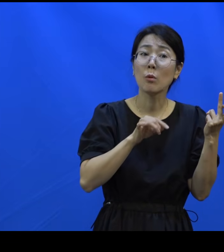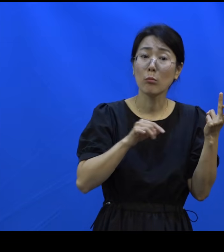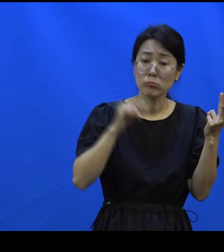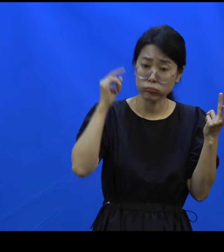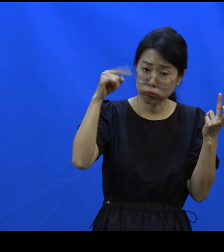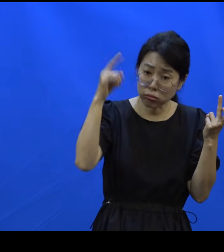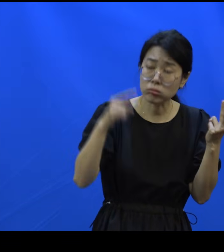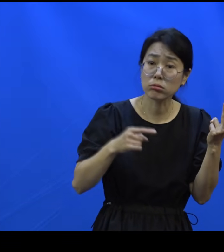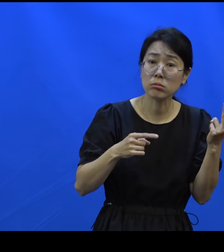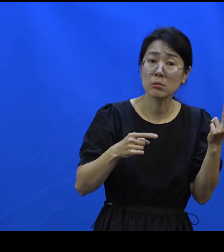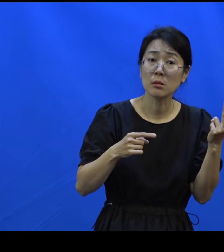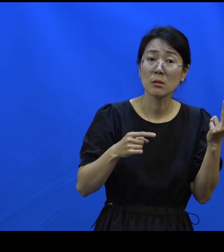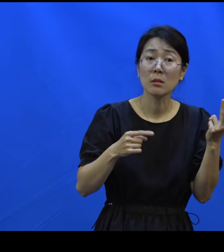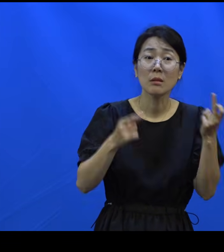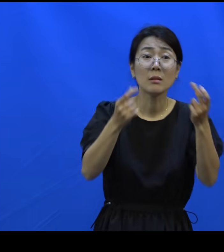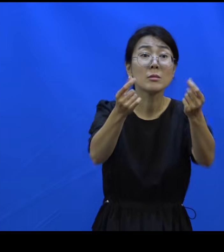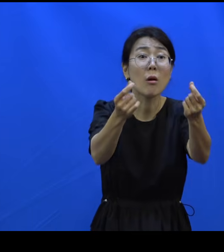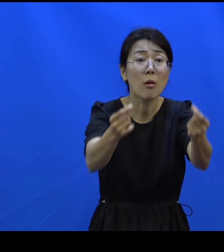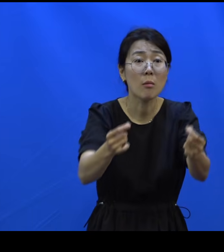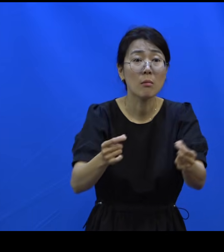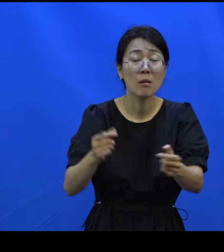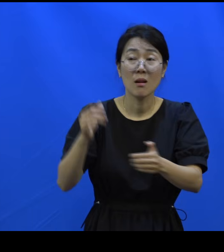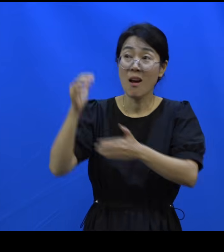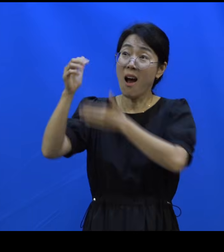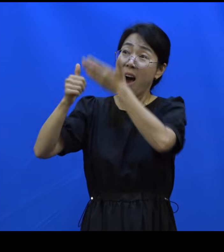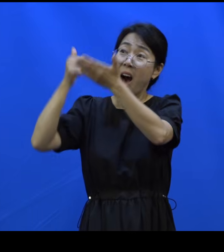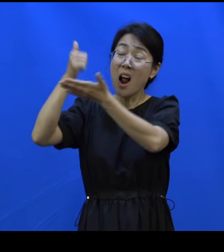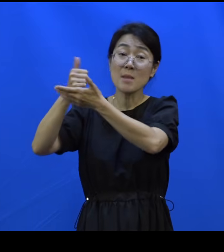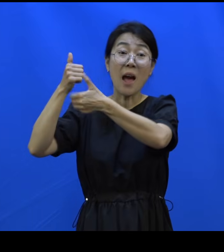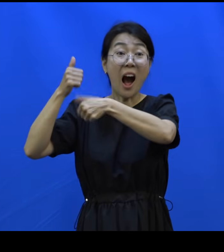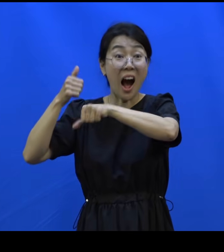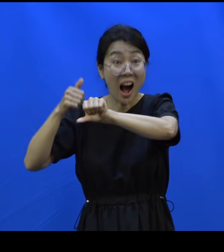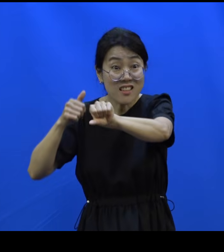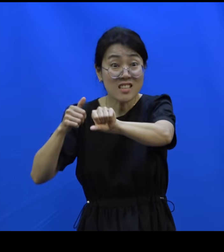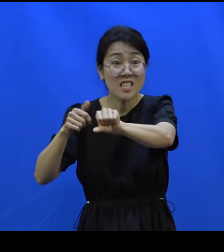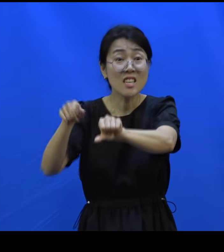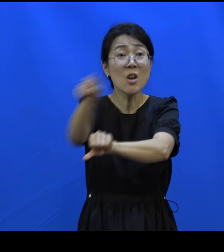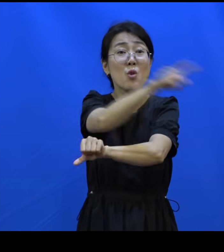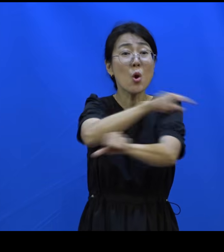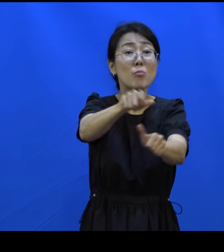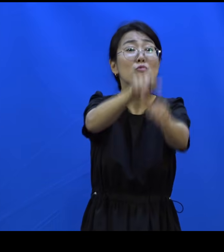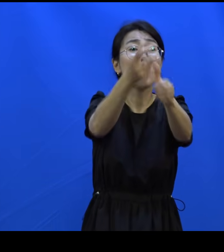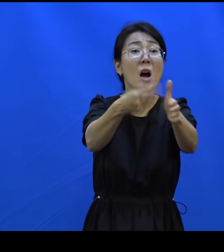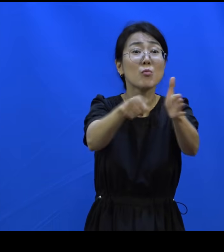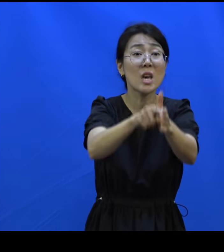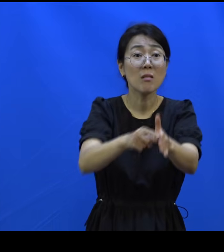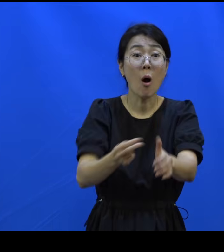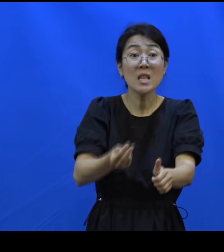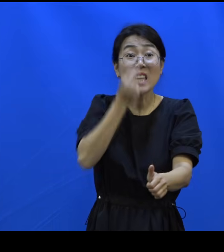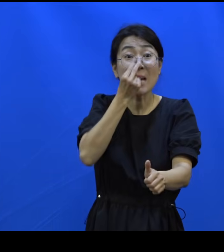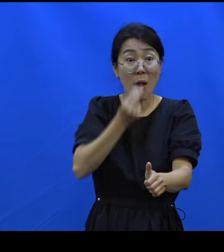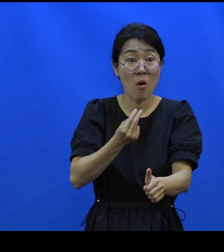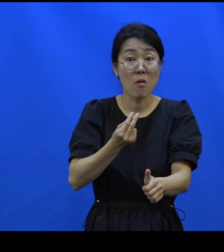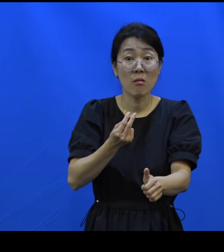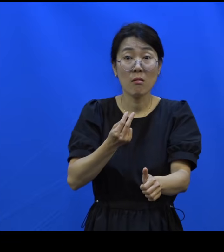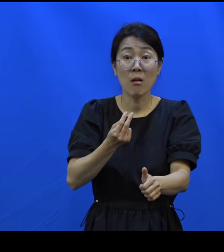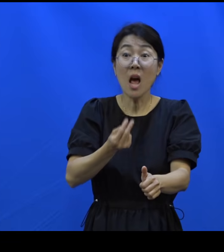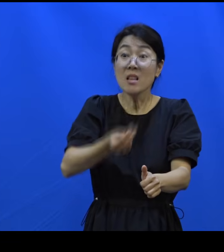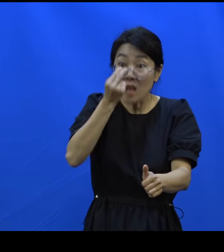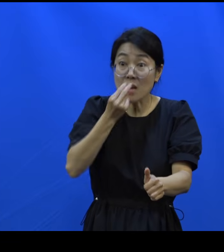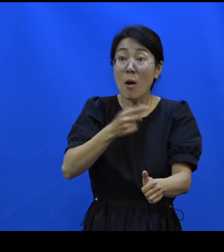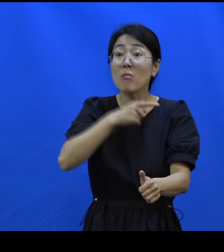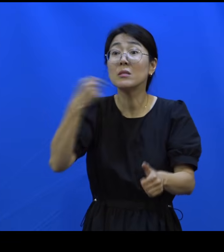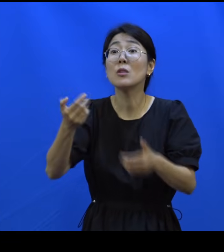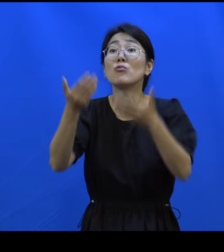짓. 죄인을 위하여 그 외아들을 아끼지 않고 내어놓으신 그 하나님, 그 용서와 사랑을